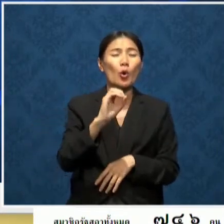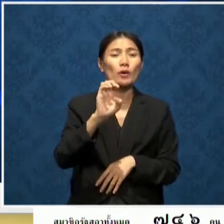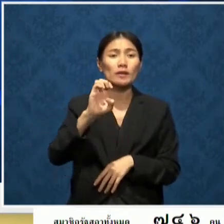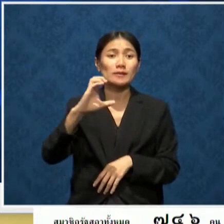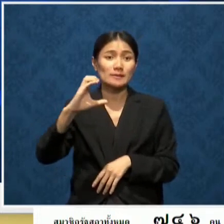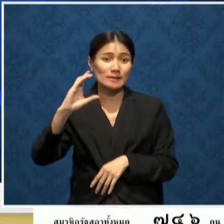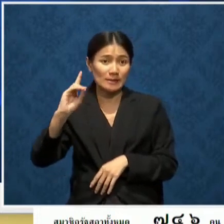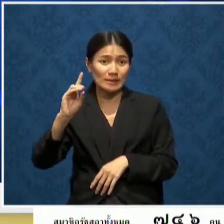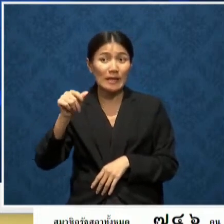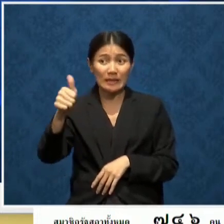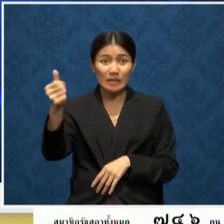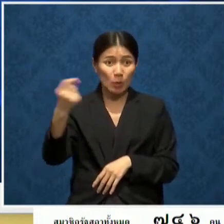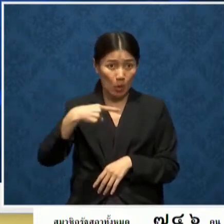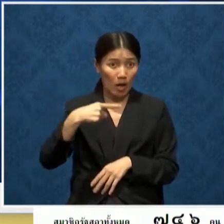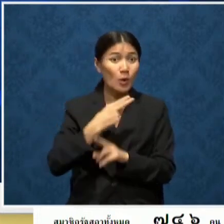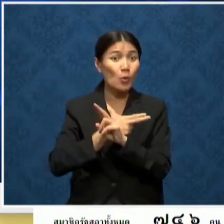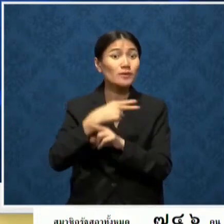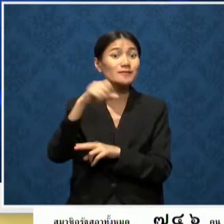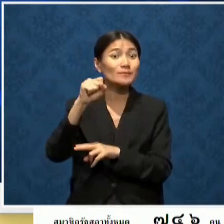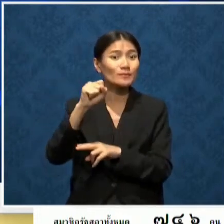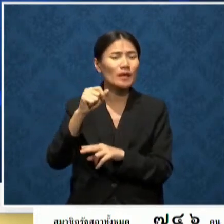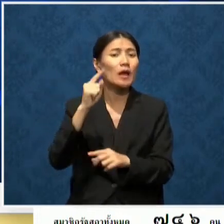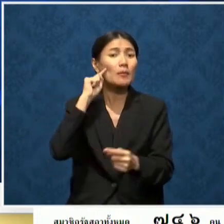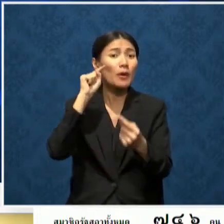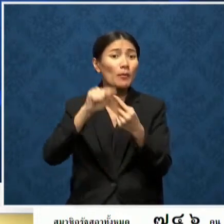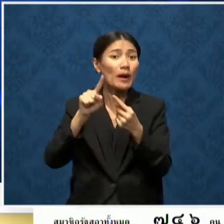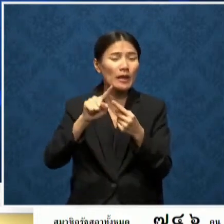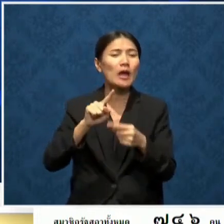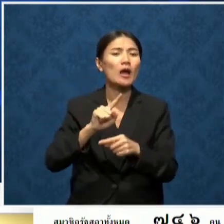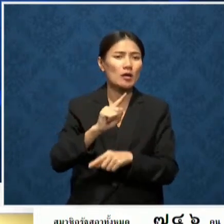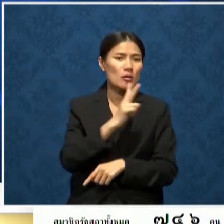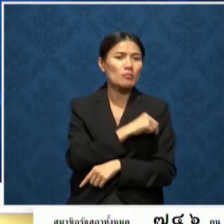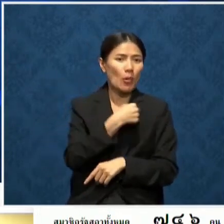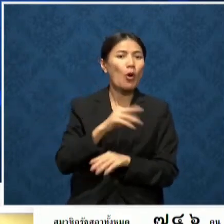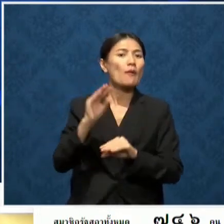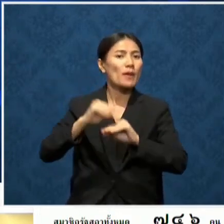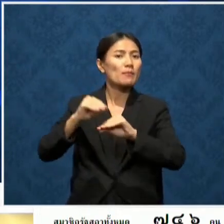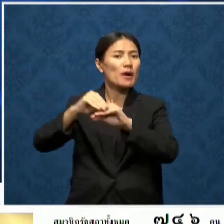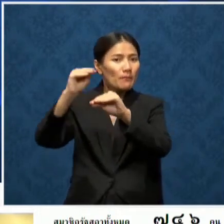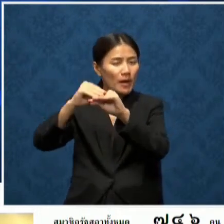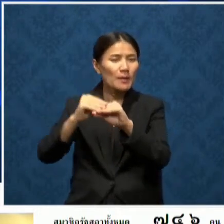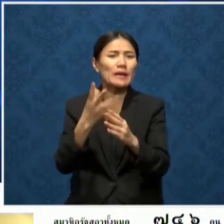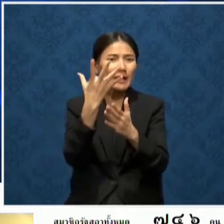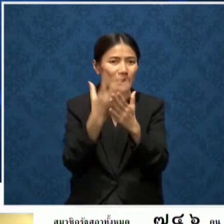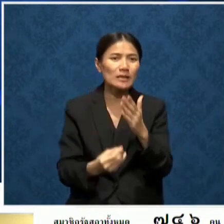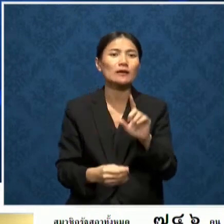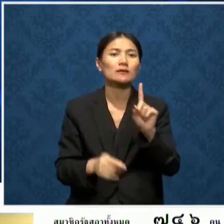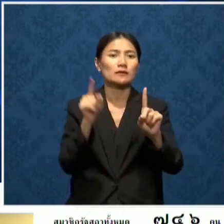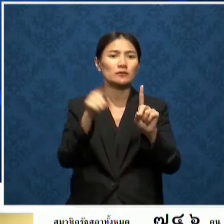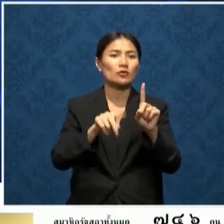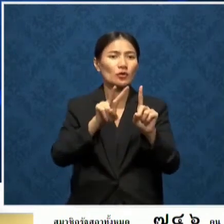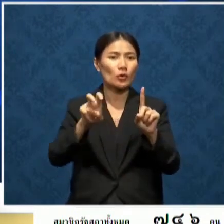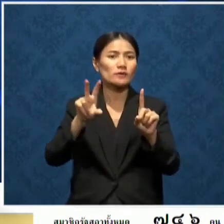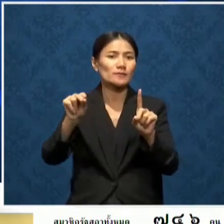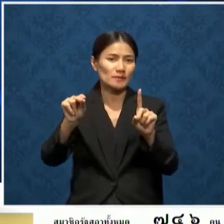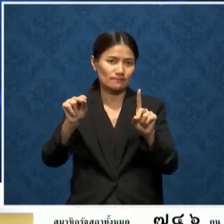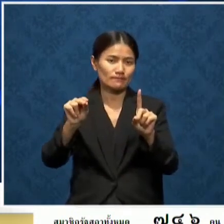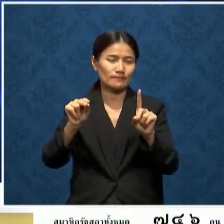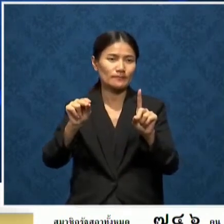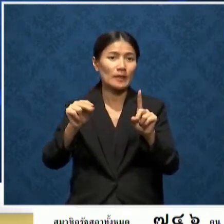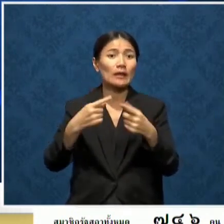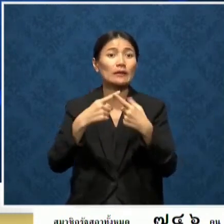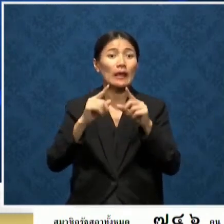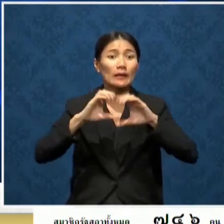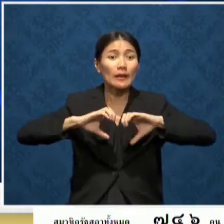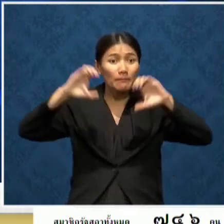าดีกวาเรา 10 เท่าเขายัมีเป้าหมายทจะเพิ่มหมอเข้ไปอีกให้อัราสวเหอเพียง 1-230 คนเทานั้น